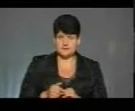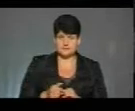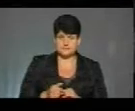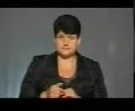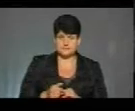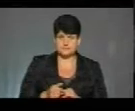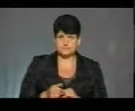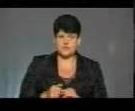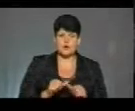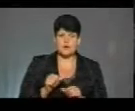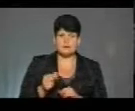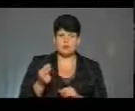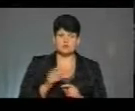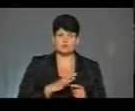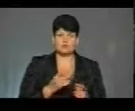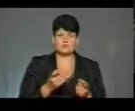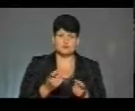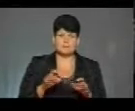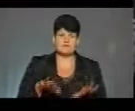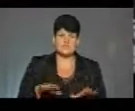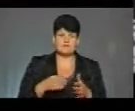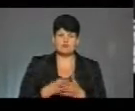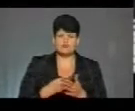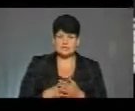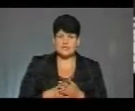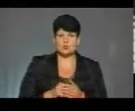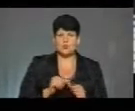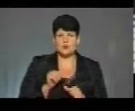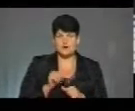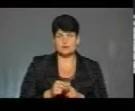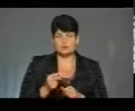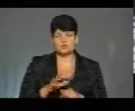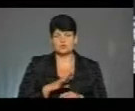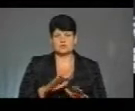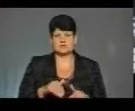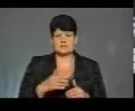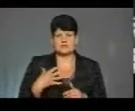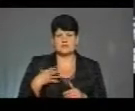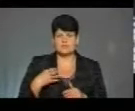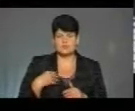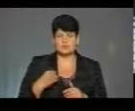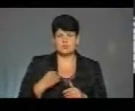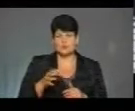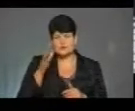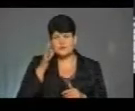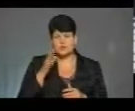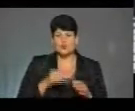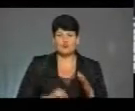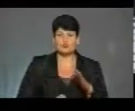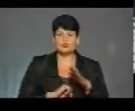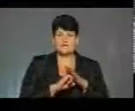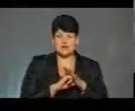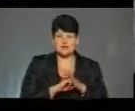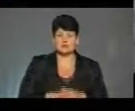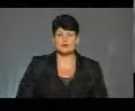От деякі кошти були залучені з місцевого бюджету, деякі кошти були надані Львівської освітньої фундації, тобто нашим проектом «Будуємо